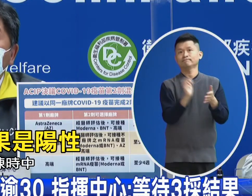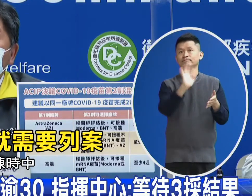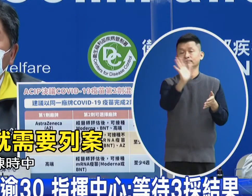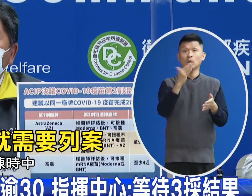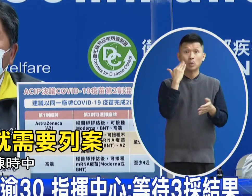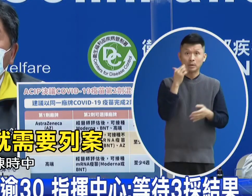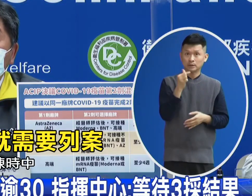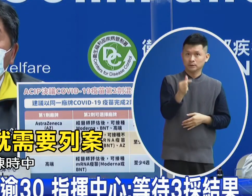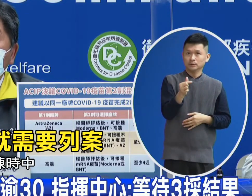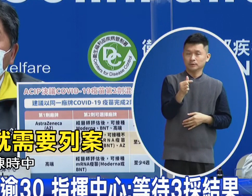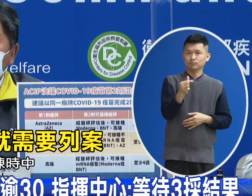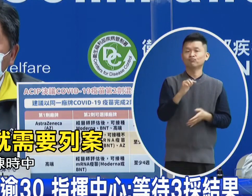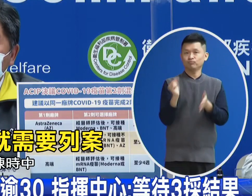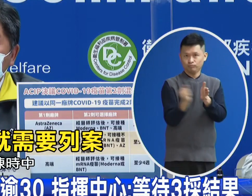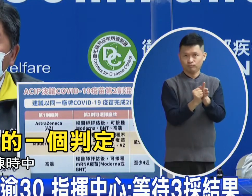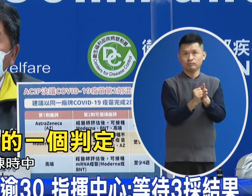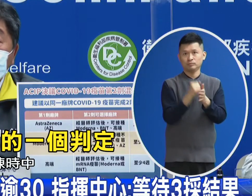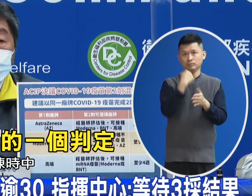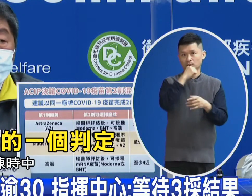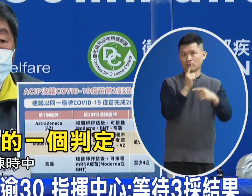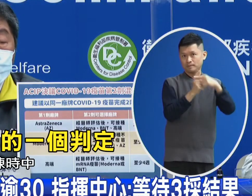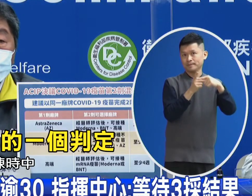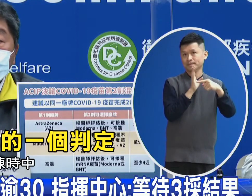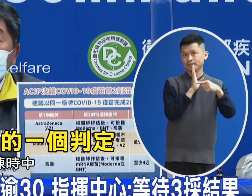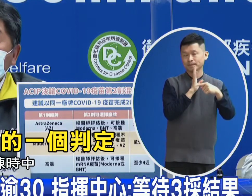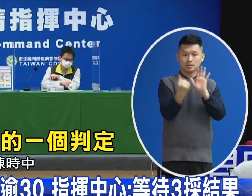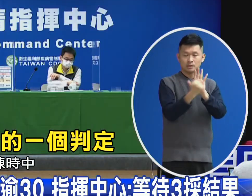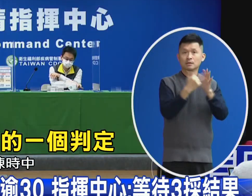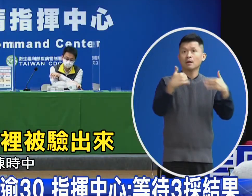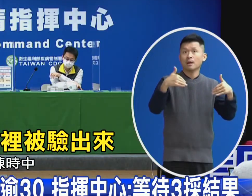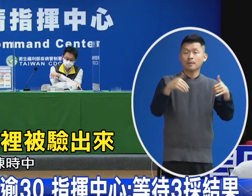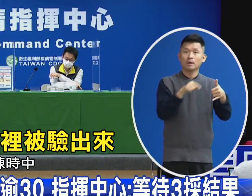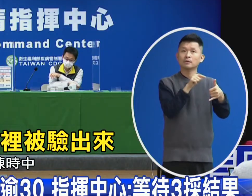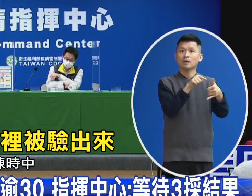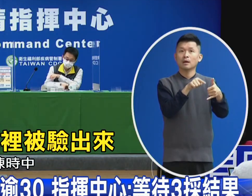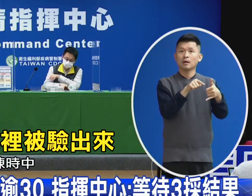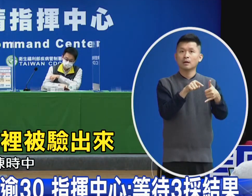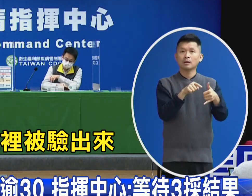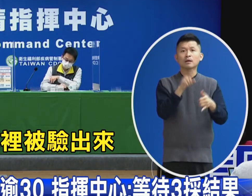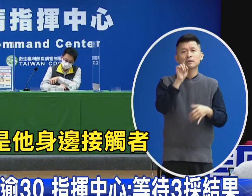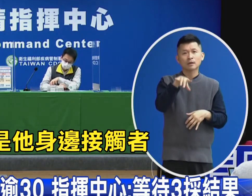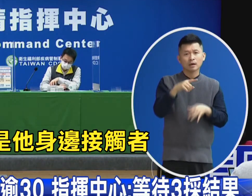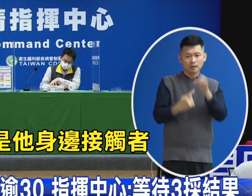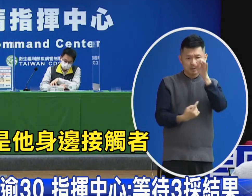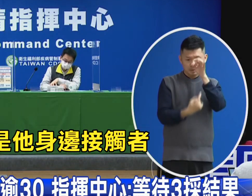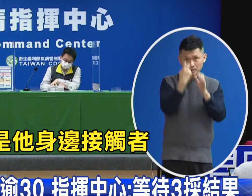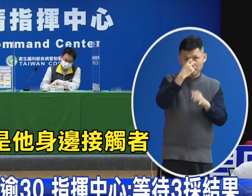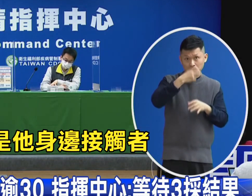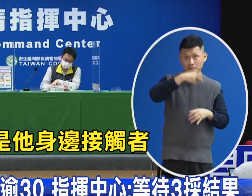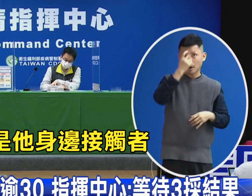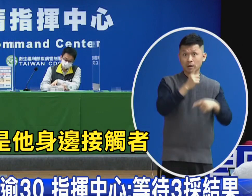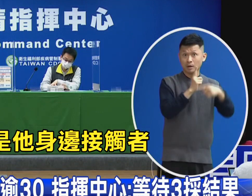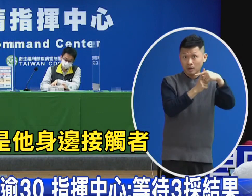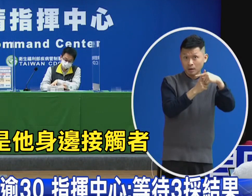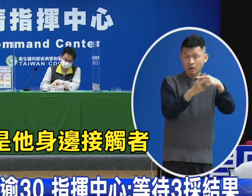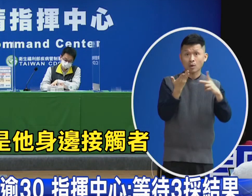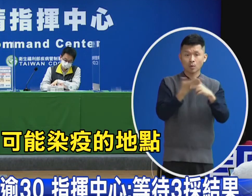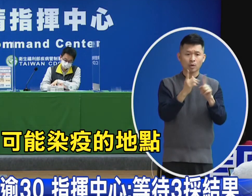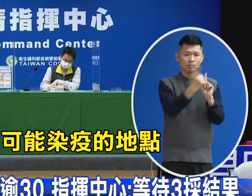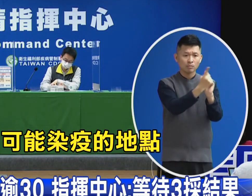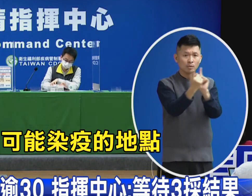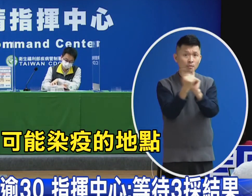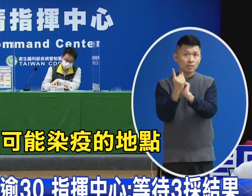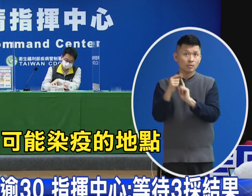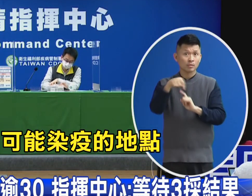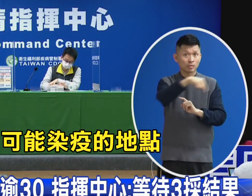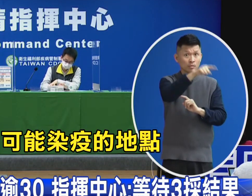性，那当然就需要列案，我们再进一步的一个判定。 他是在哪里被验出来，然后他或者是他身边接触者有没有